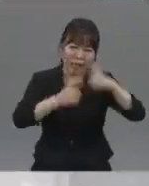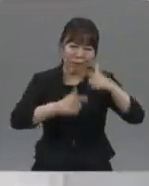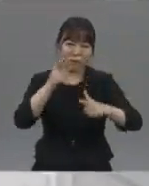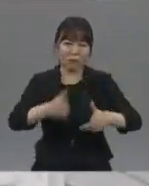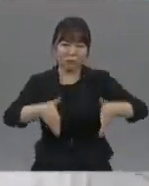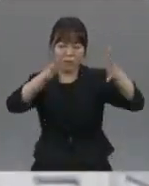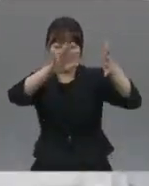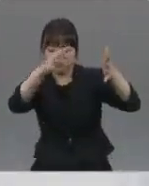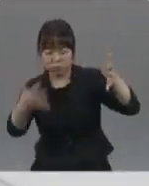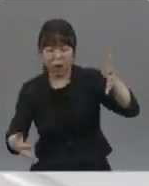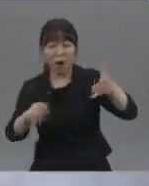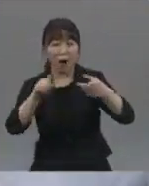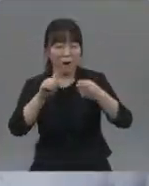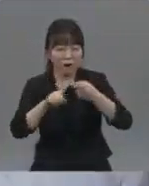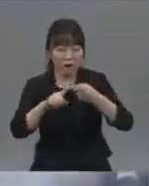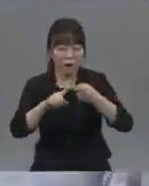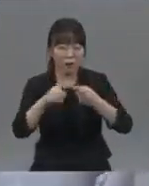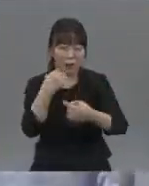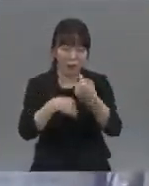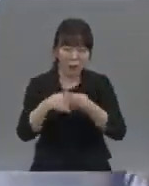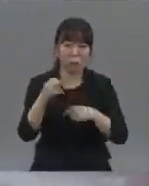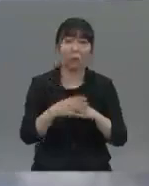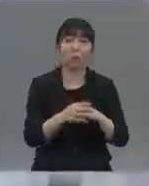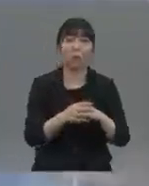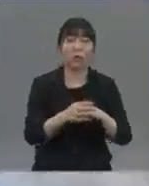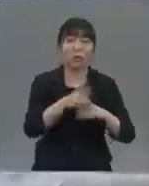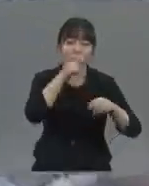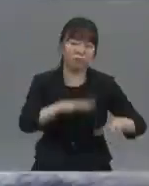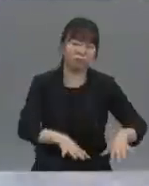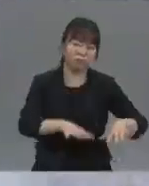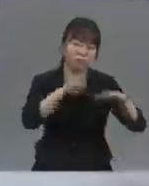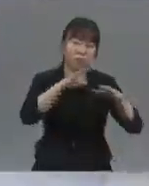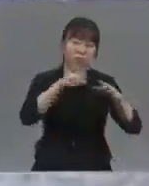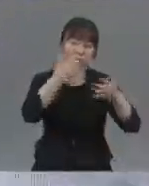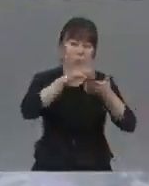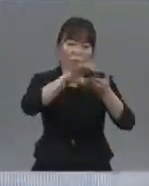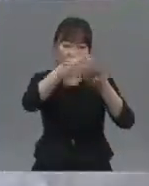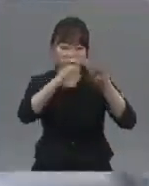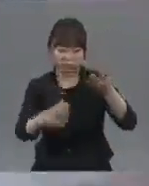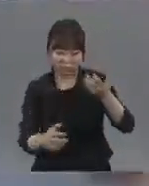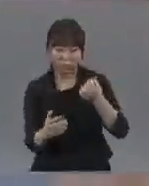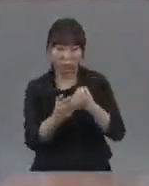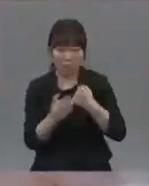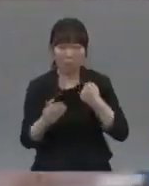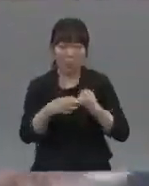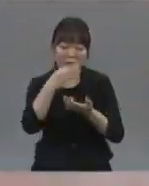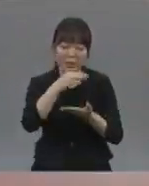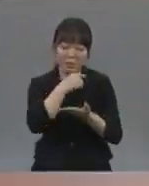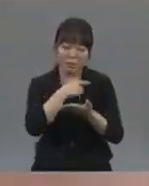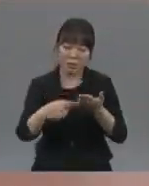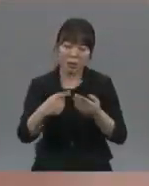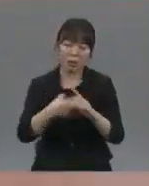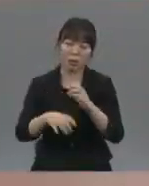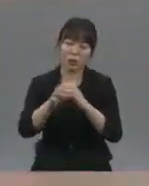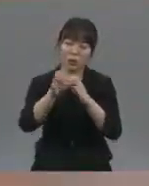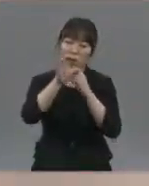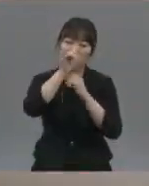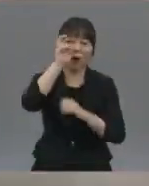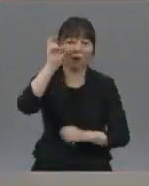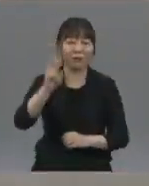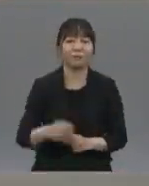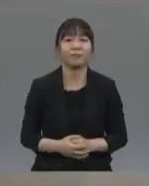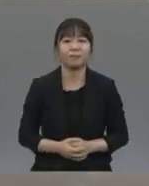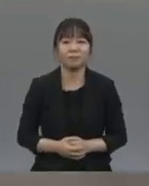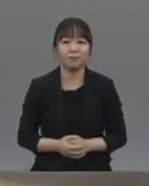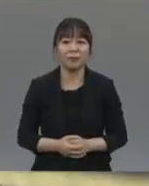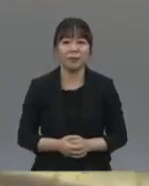dégoût et dans la même ville un homme en fauteuil roulant est introuvable dans la province de Joola du Sud un individu a été blessé par l'effondrement d'un toit